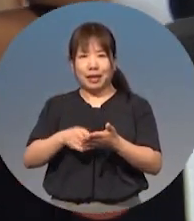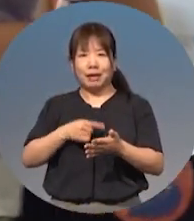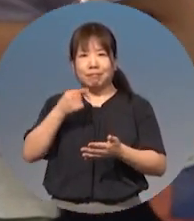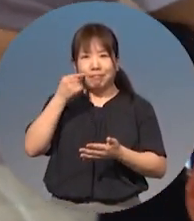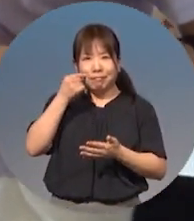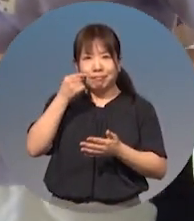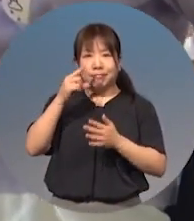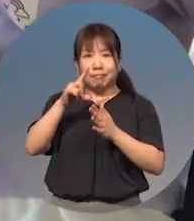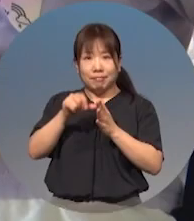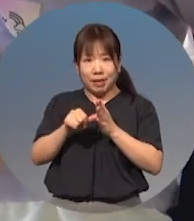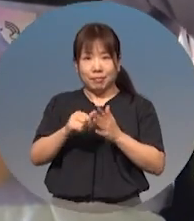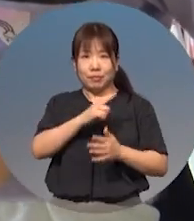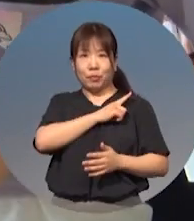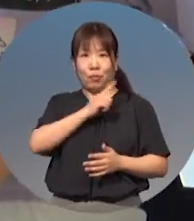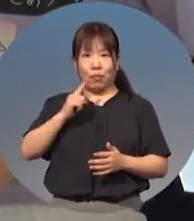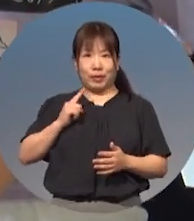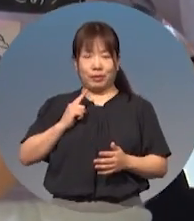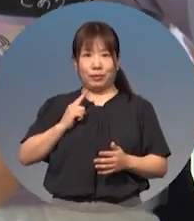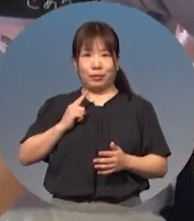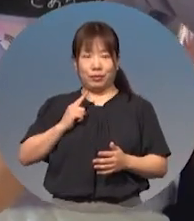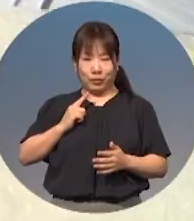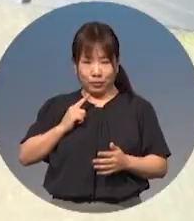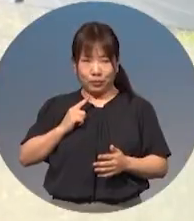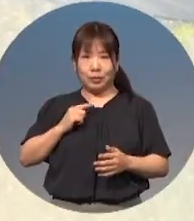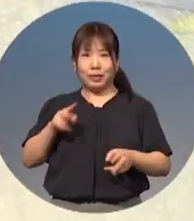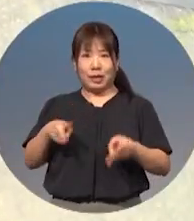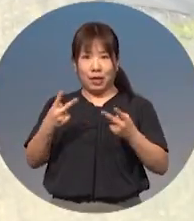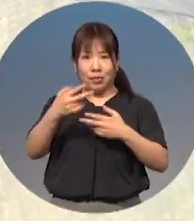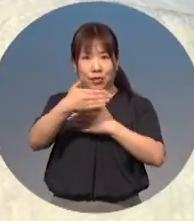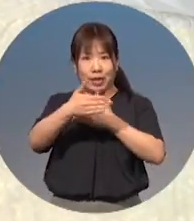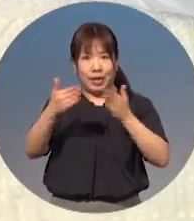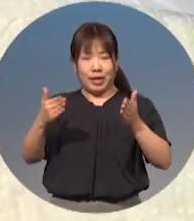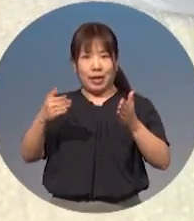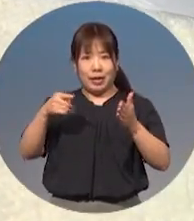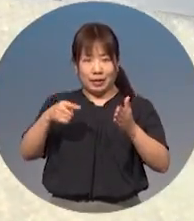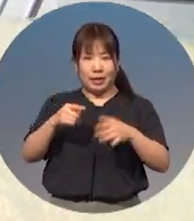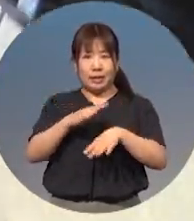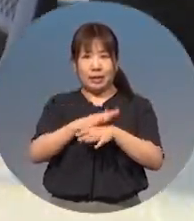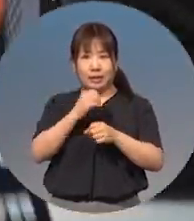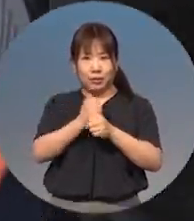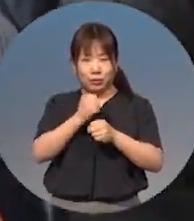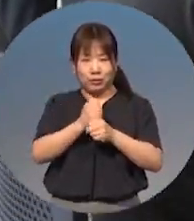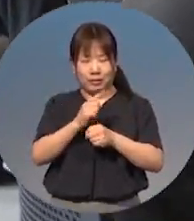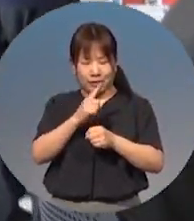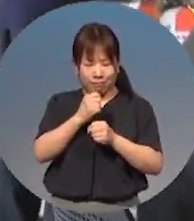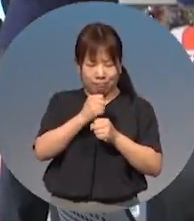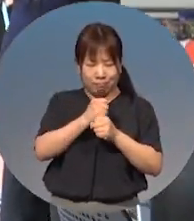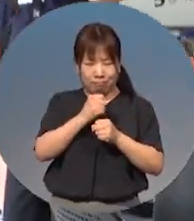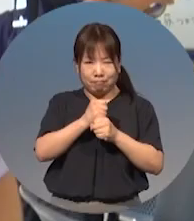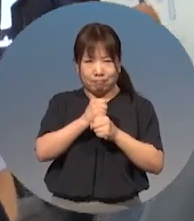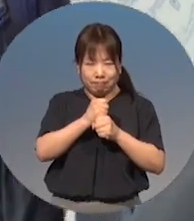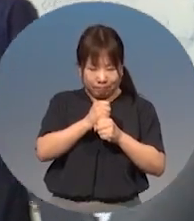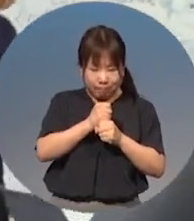デザイン工房を利用し好きなものを作ってお店で販売することができます